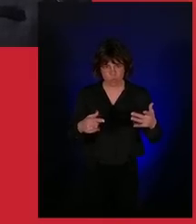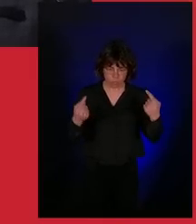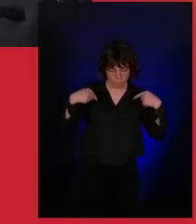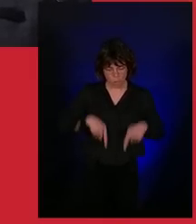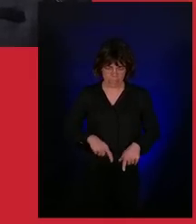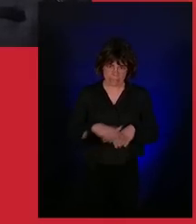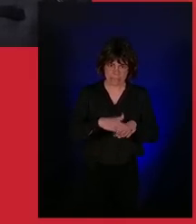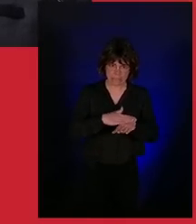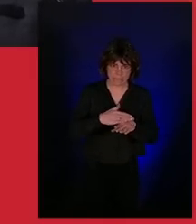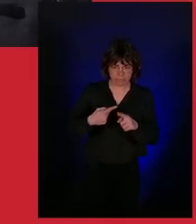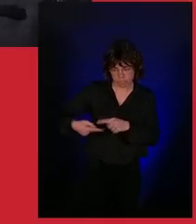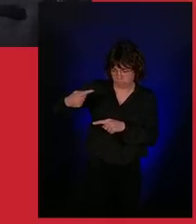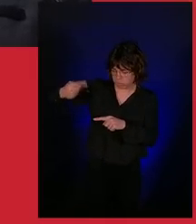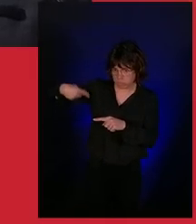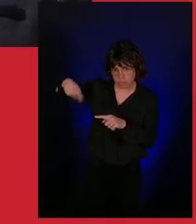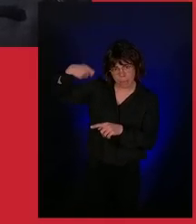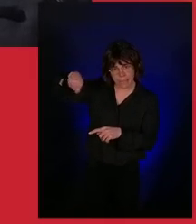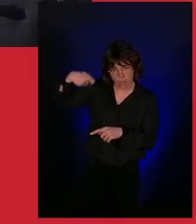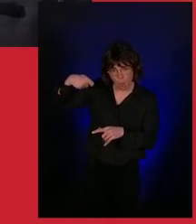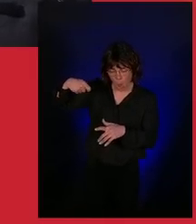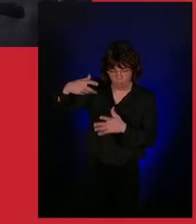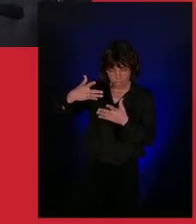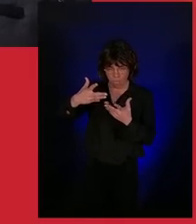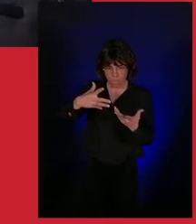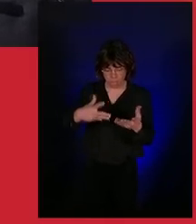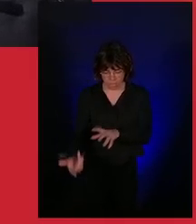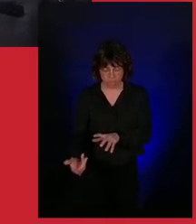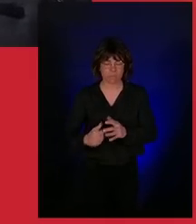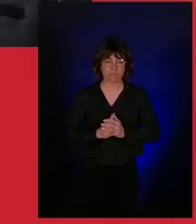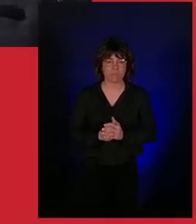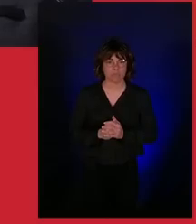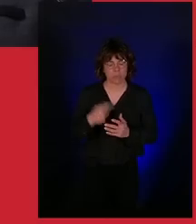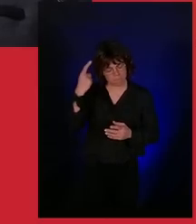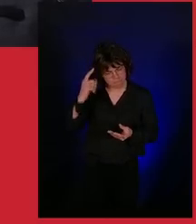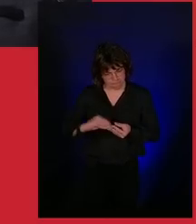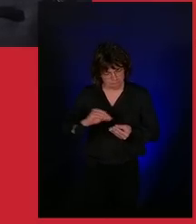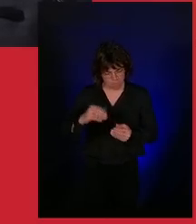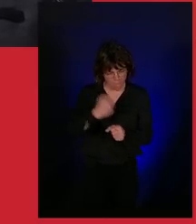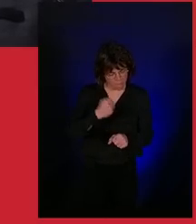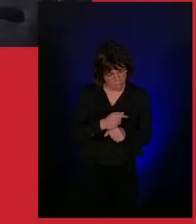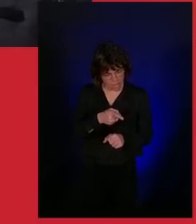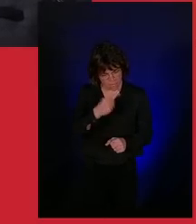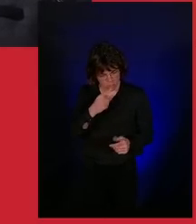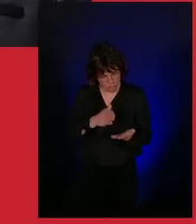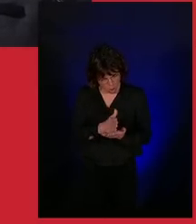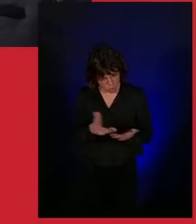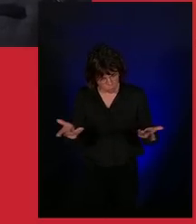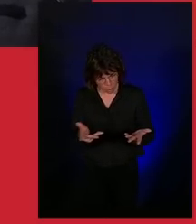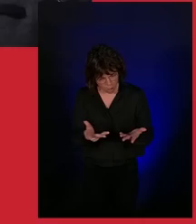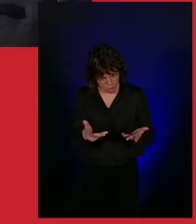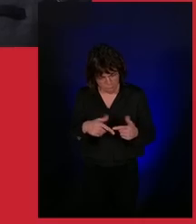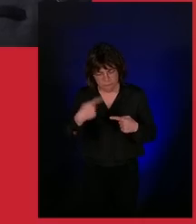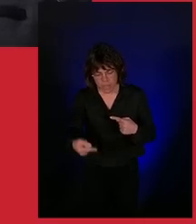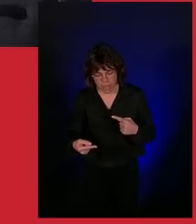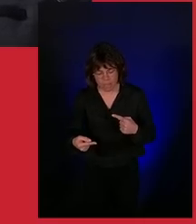gouvernements successifs. Elle a questionné aussi le travail, son sens, ses finalités. La